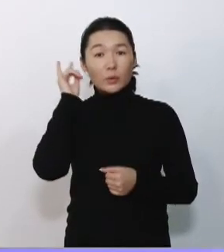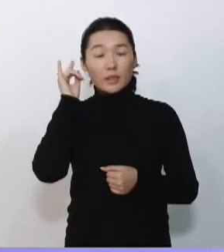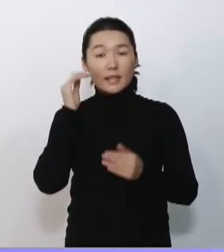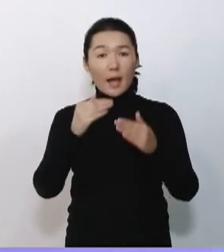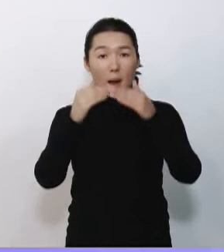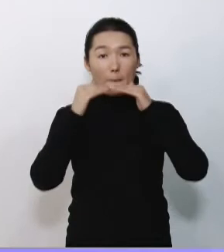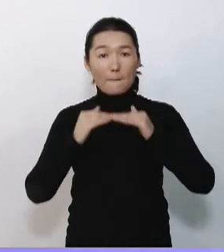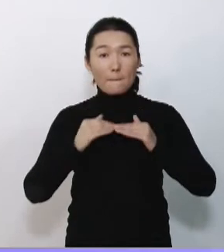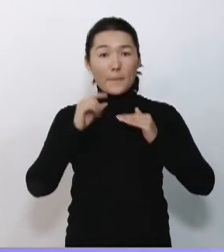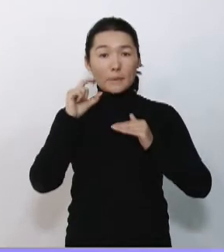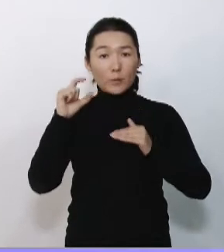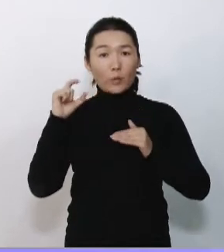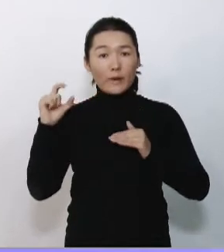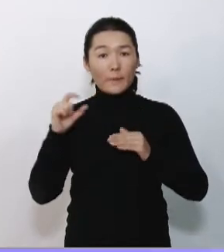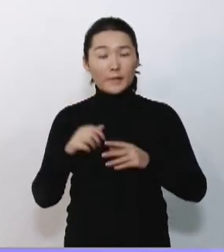буквами.